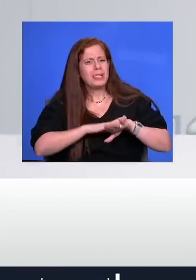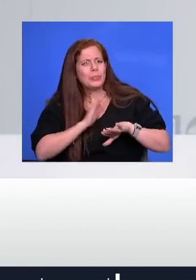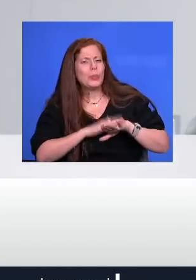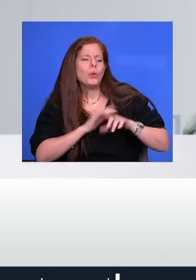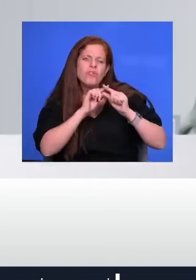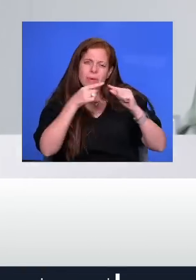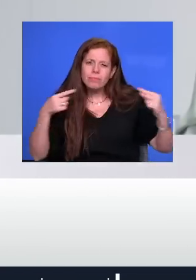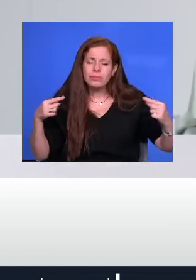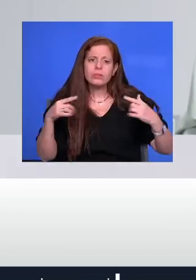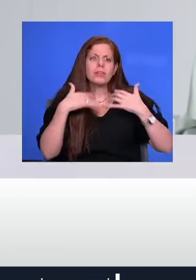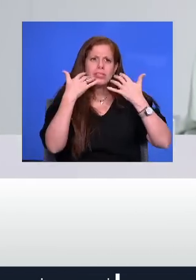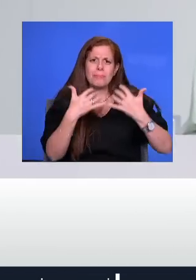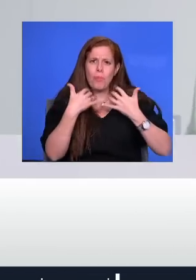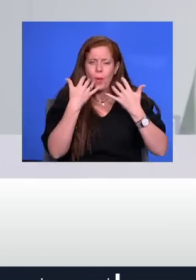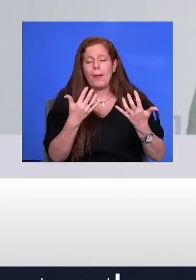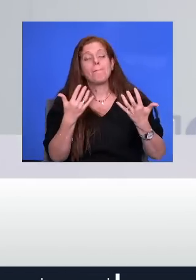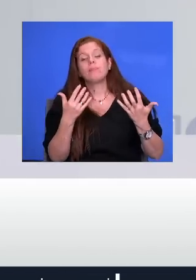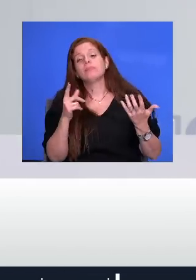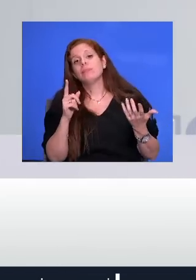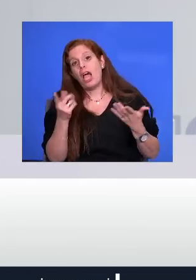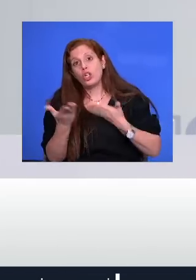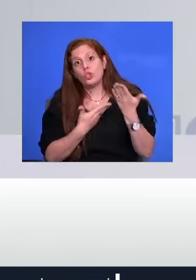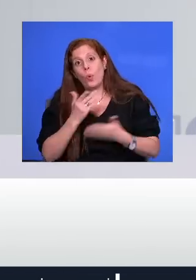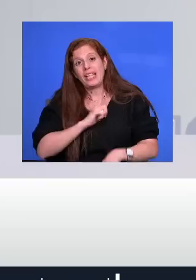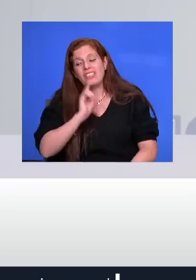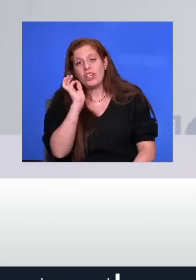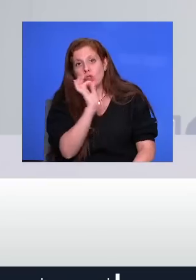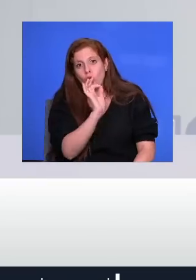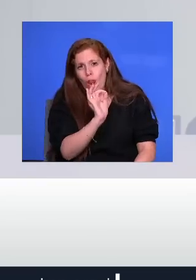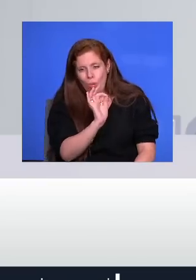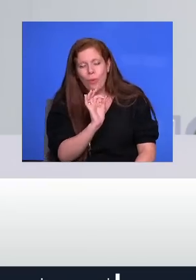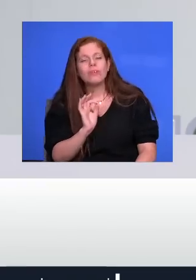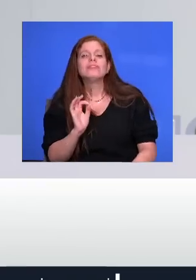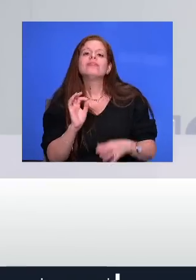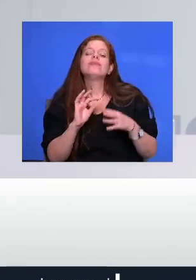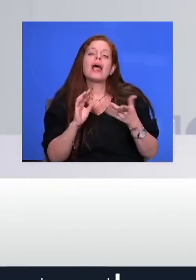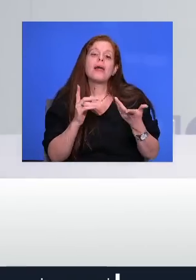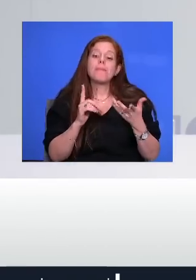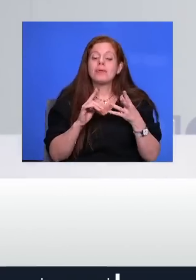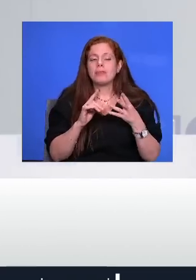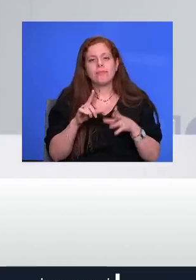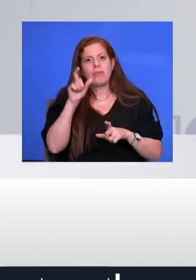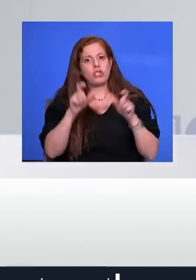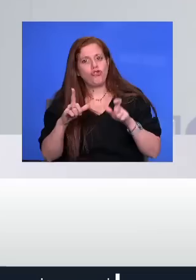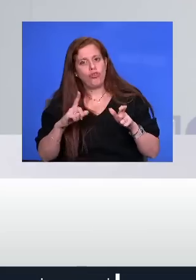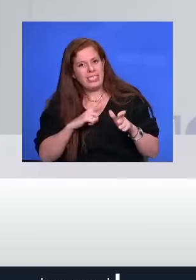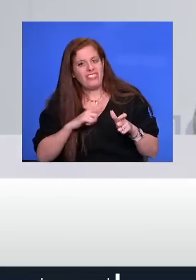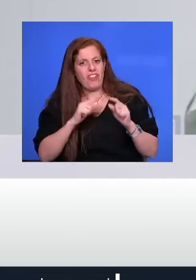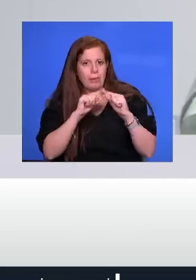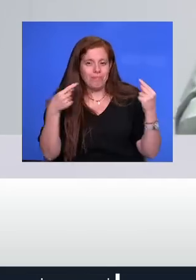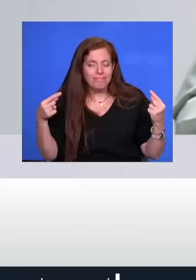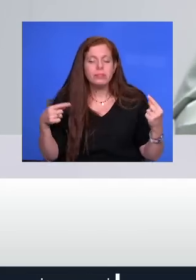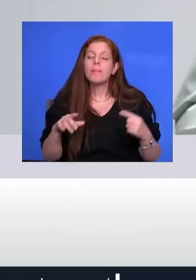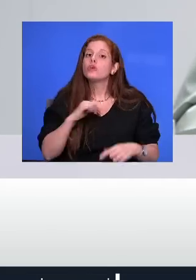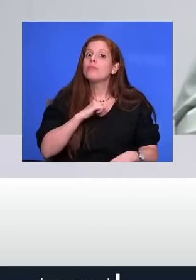של סיפורים ואנקדוטות משירותו הצבאי של הרמטכ"ל ובכלל ממצביעים צבאיים כאלה ואחרים. מה שמעניין